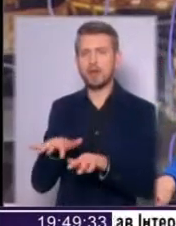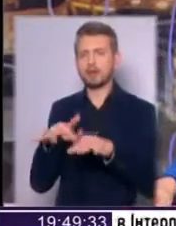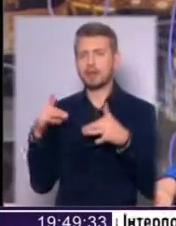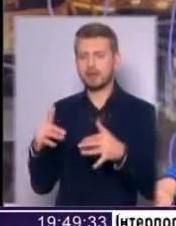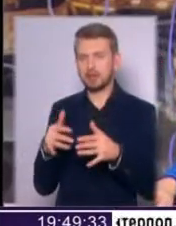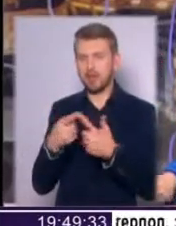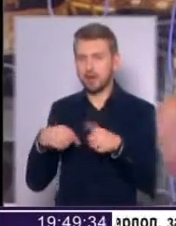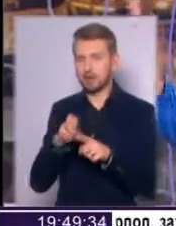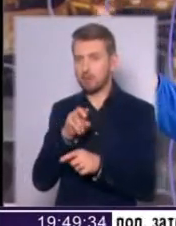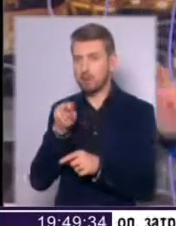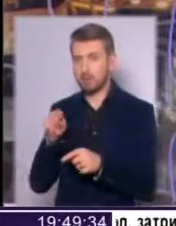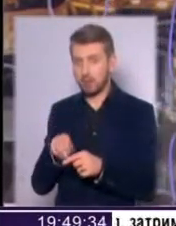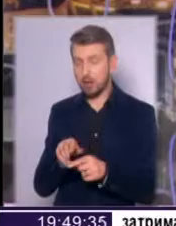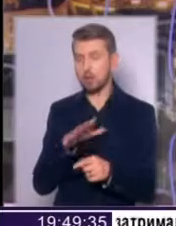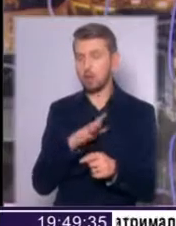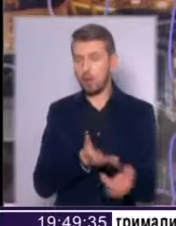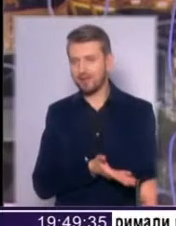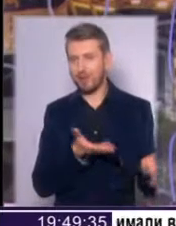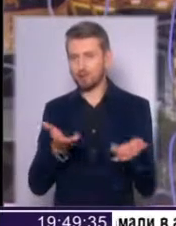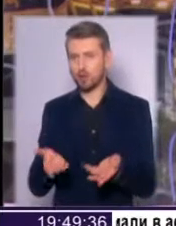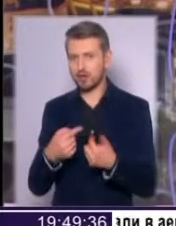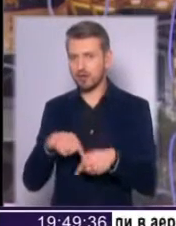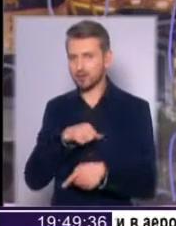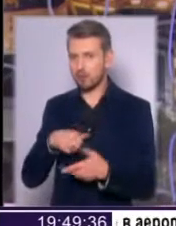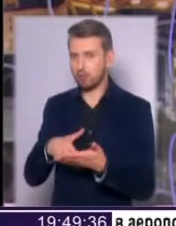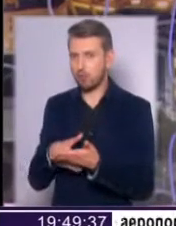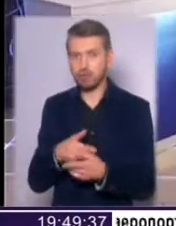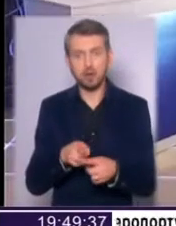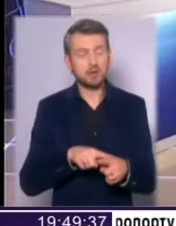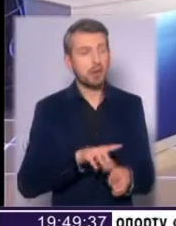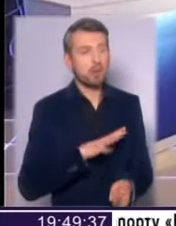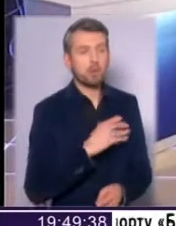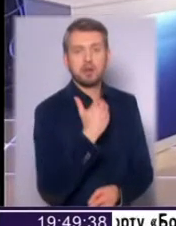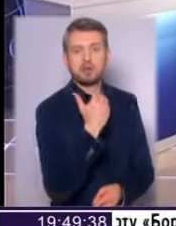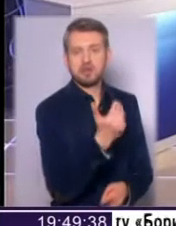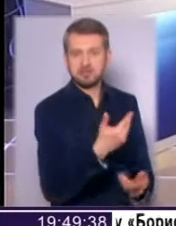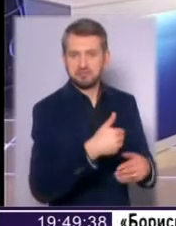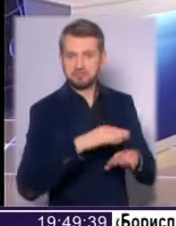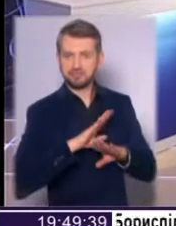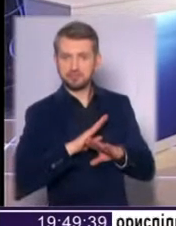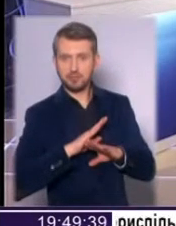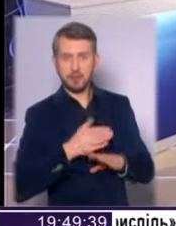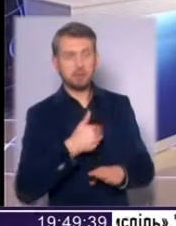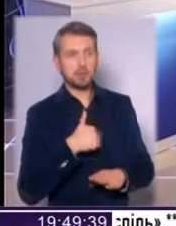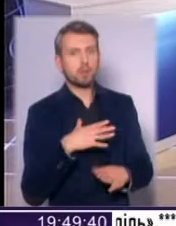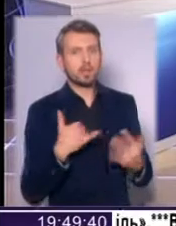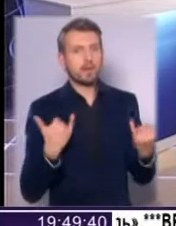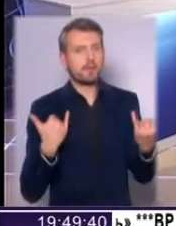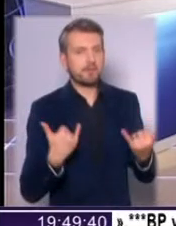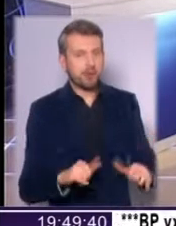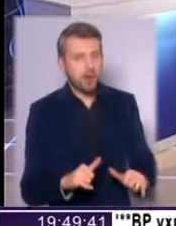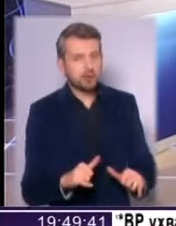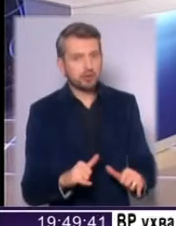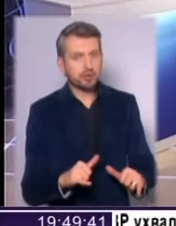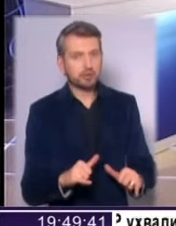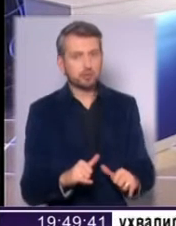блоку Петра Порошенка була запрошена фракція «Самопоміч». Ви знаєте, це була їх ініціатива. Це була їх ініціатива, ми були вражені, ми, ну, знаєте,